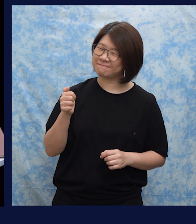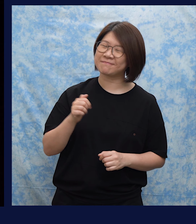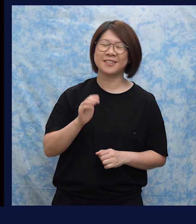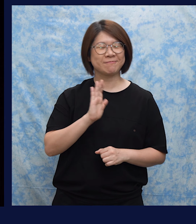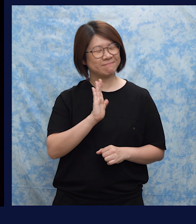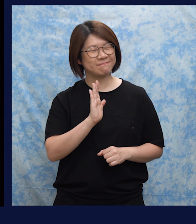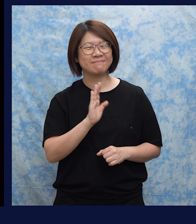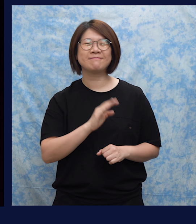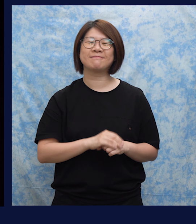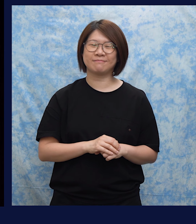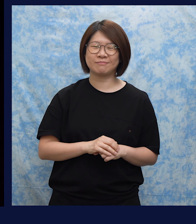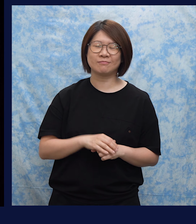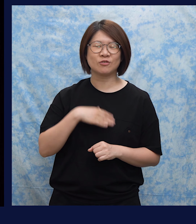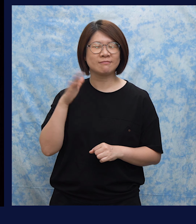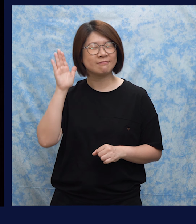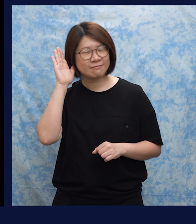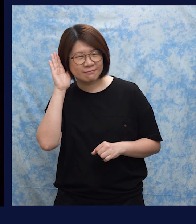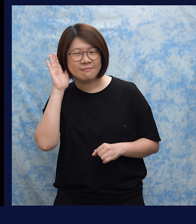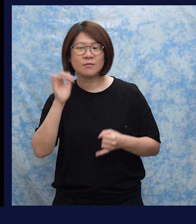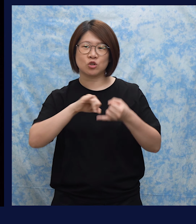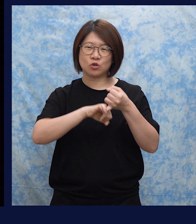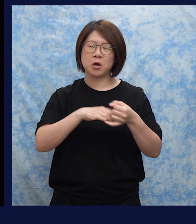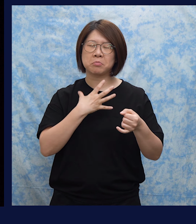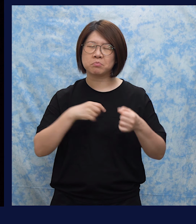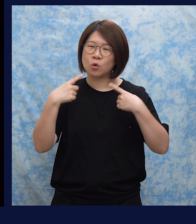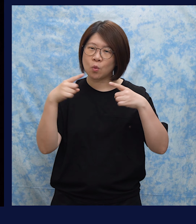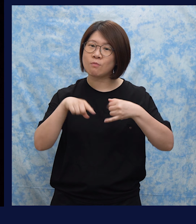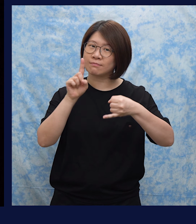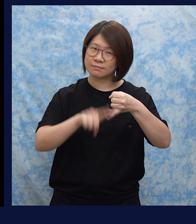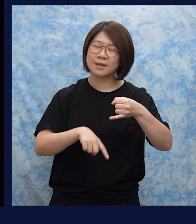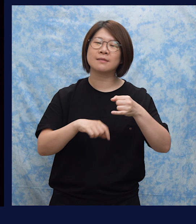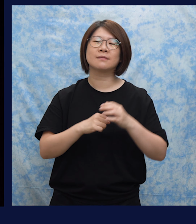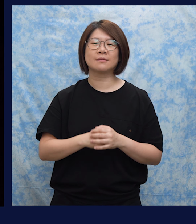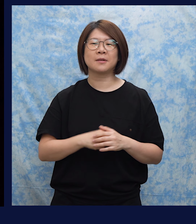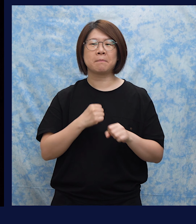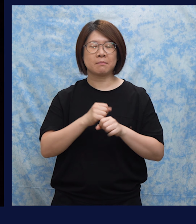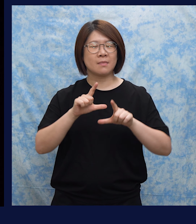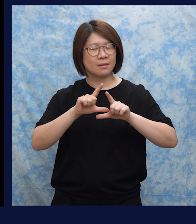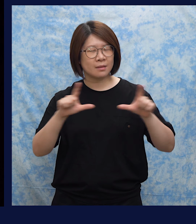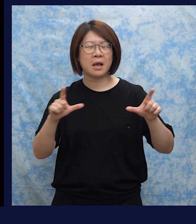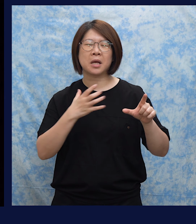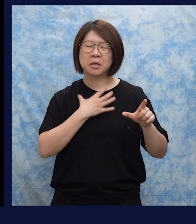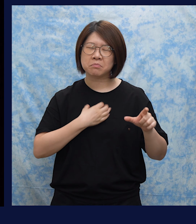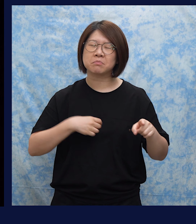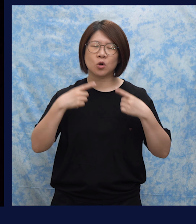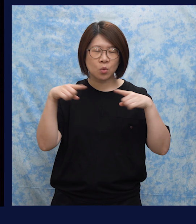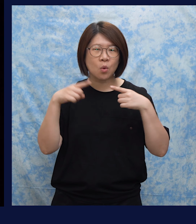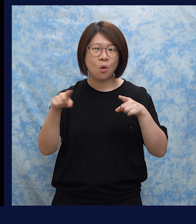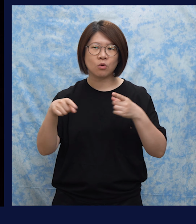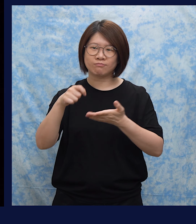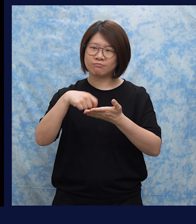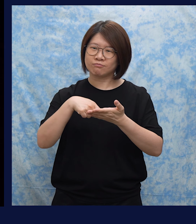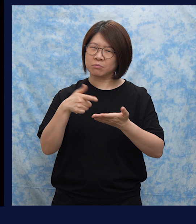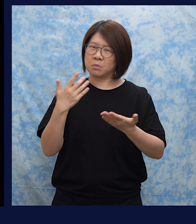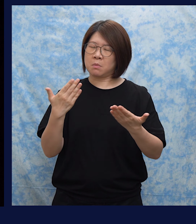唔該曬 Dominic。 冇客氣。 嗱，咁我哋聽過咧，就係聖約翰受難曲嘅呢一個結尾嘅地方啦。其實聖馬太受